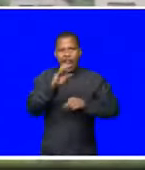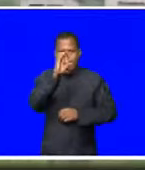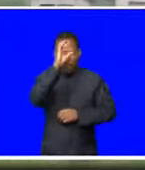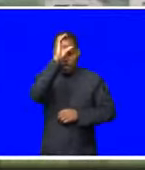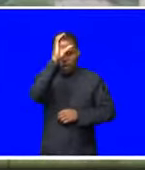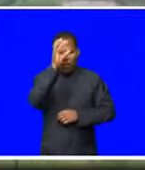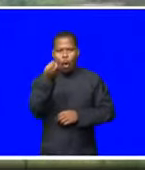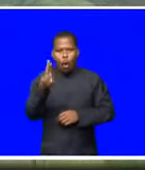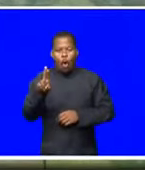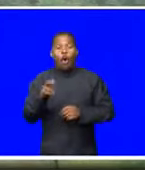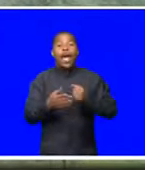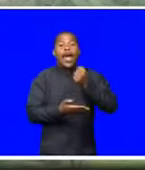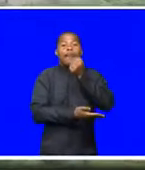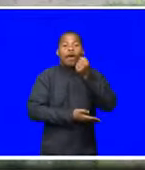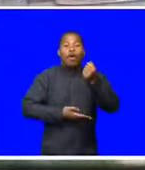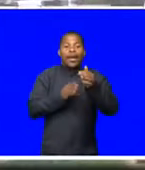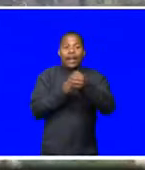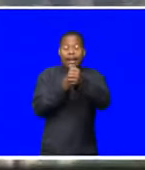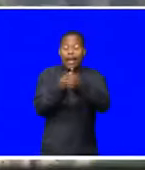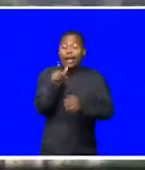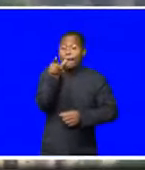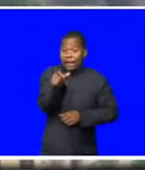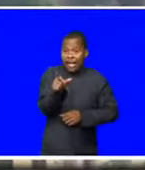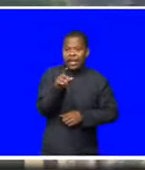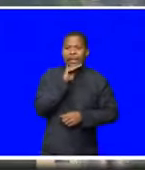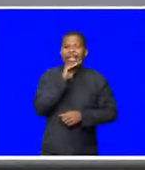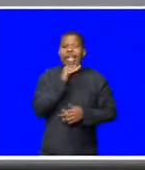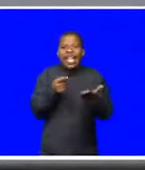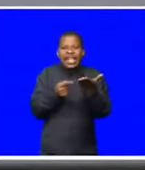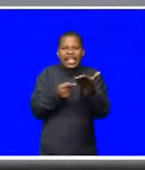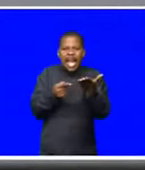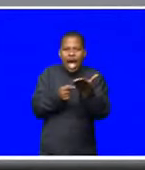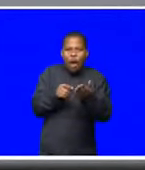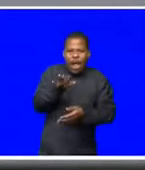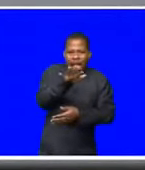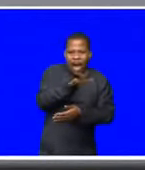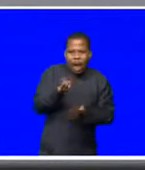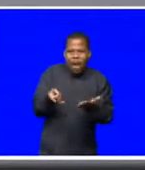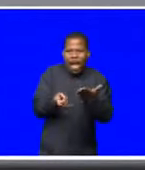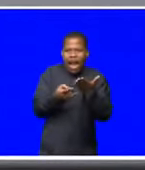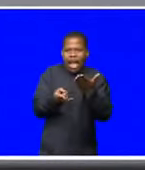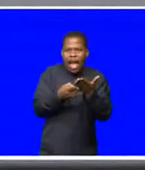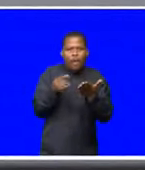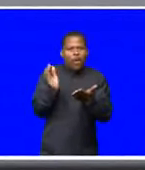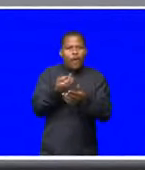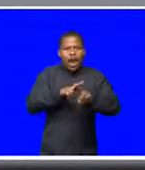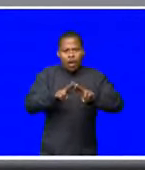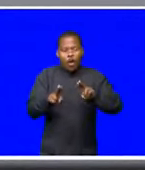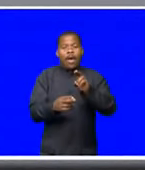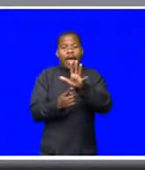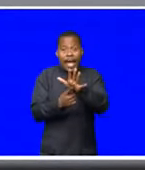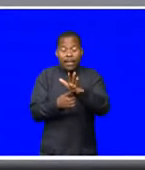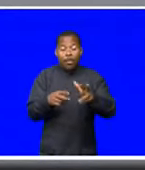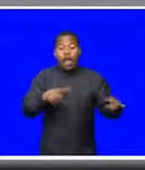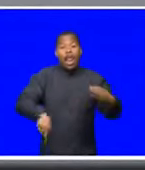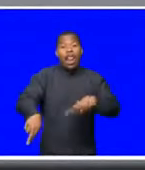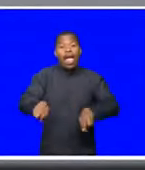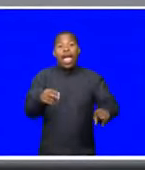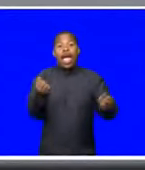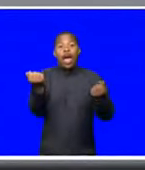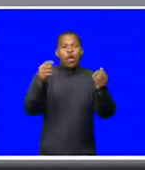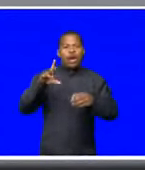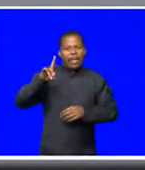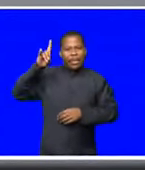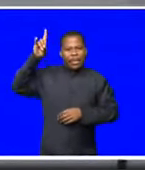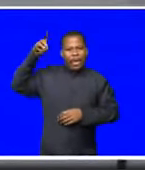lokwenta ukuthi kube telusito lolutholakala emadolobheni njengemalambu lakhanyisa emgacweni. Loku